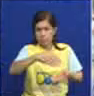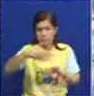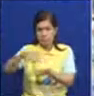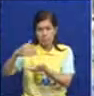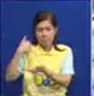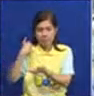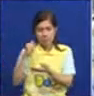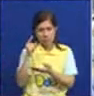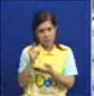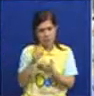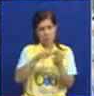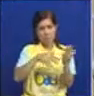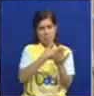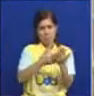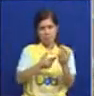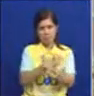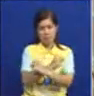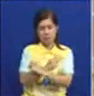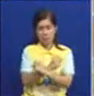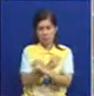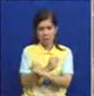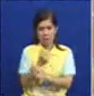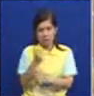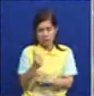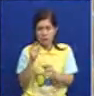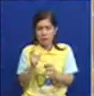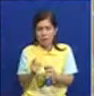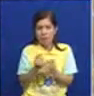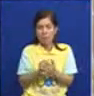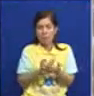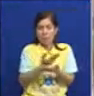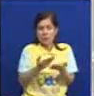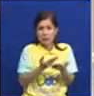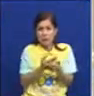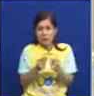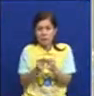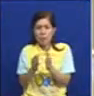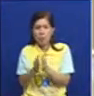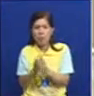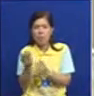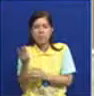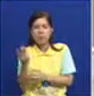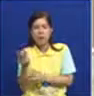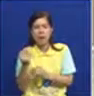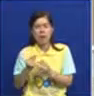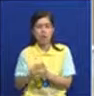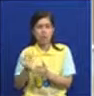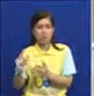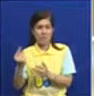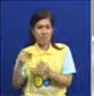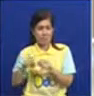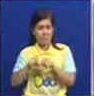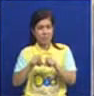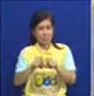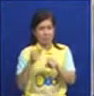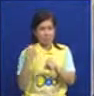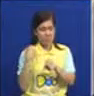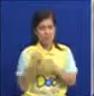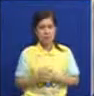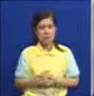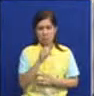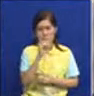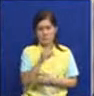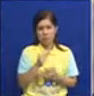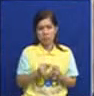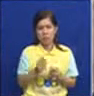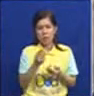ที่รัดกุมมากยิ่งขึ้นและพิจารณาควบคู่กับข้าวฤดูกาลใหม่เพื่อไม่ให้ราคาตกต่ำทางนี้ยอมรับไม่สามารถที่จะเร่